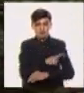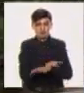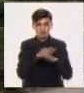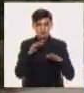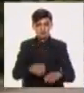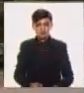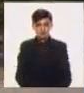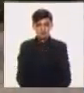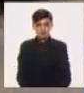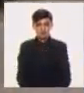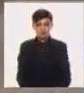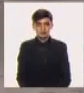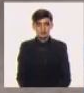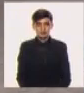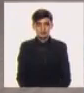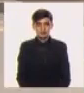медучреждений.